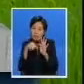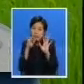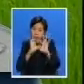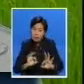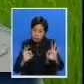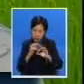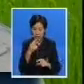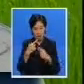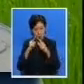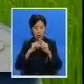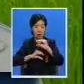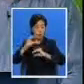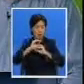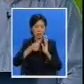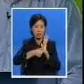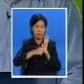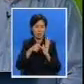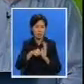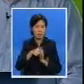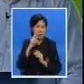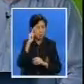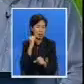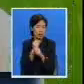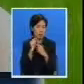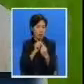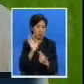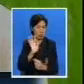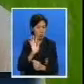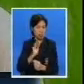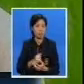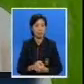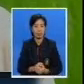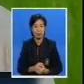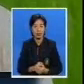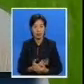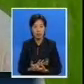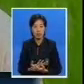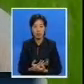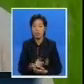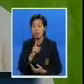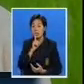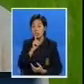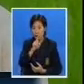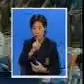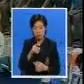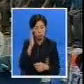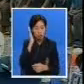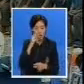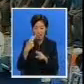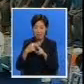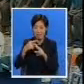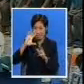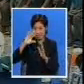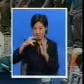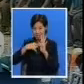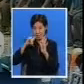ำได้อีกโดยเฉพาะมีเรื่องเหตุการค้าเสรีเข้ามา ครับเอาเลยครับคนใกล้ชิดทำการค้านะครับคุณธันชัยนะครับเชื่อมั่นไหมครับการประกันรายได้นี่